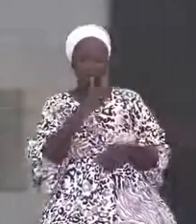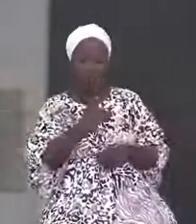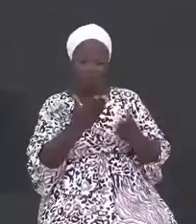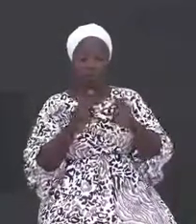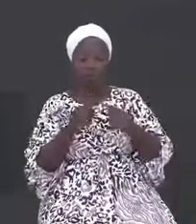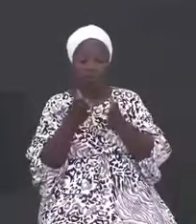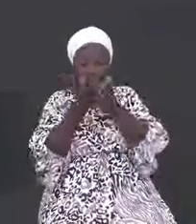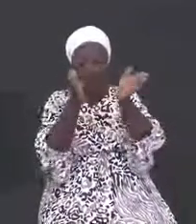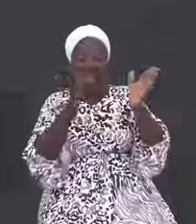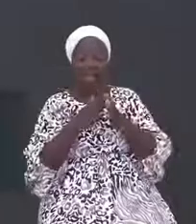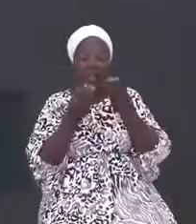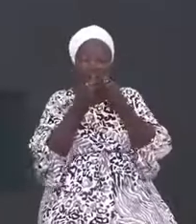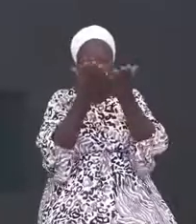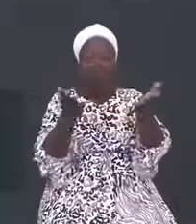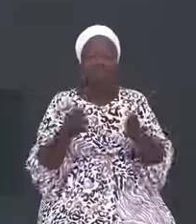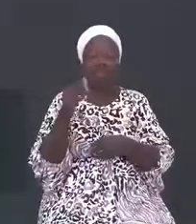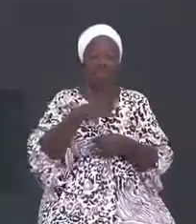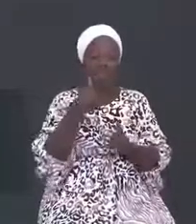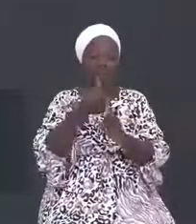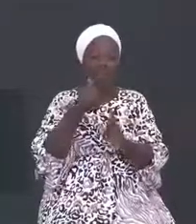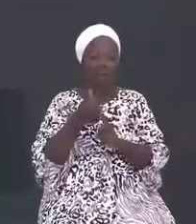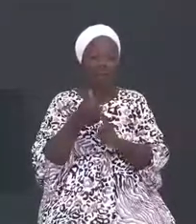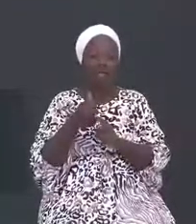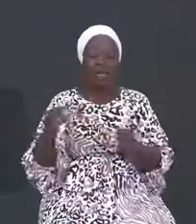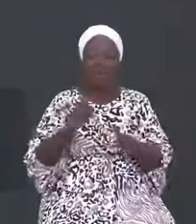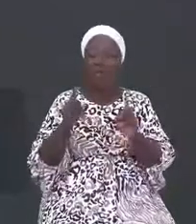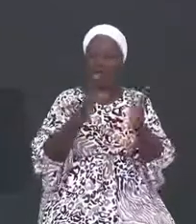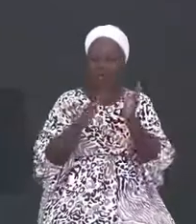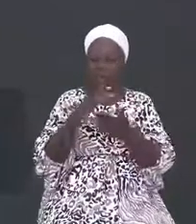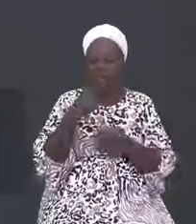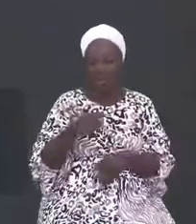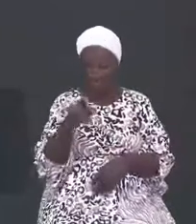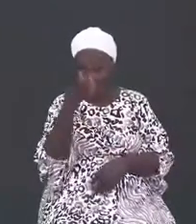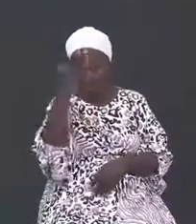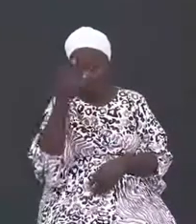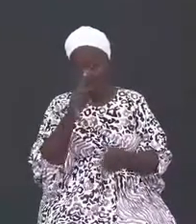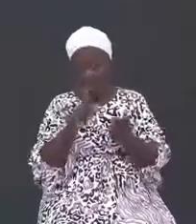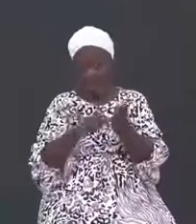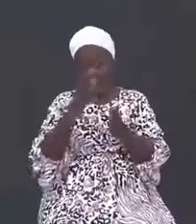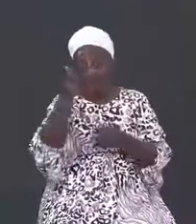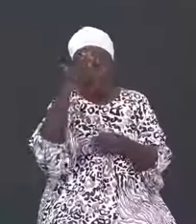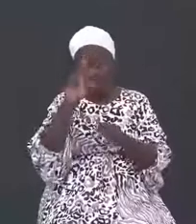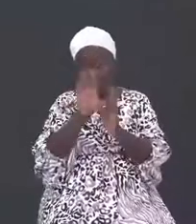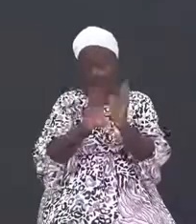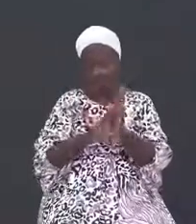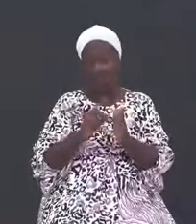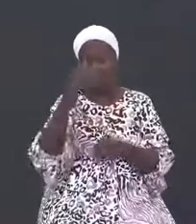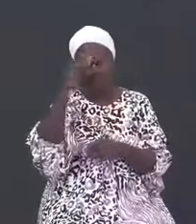sa publicité, la publicité de sa justice. Jésus a dit, tu connais la loi, tu connais les commandements, ne